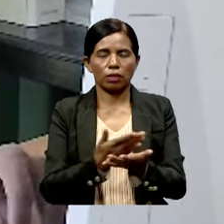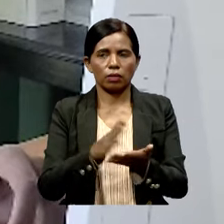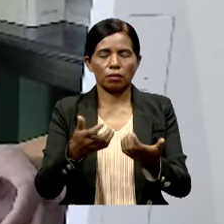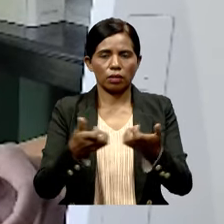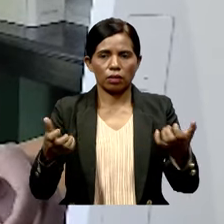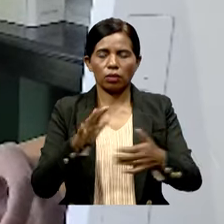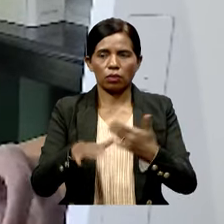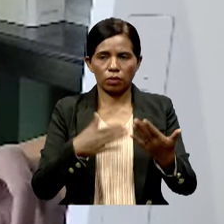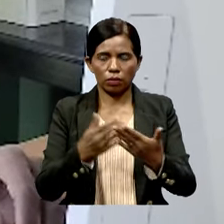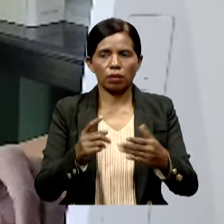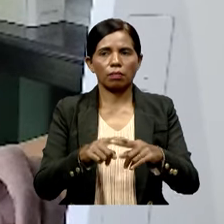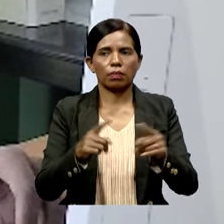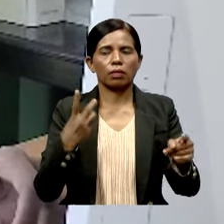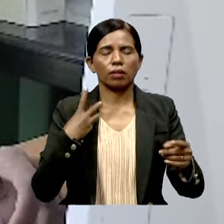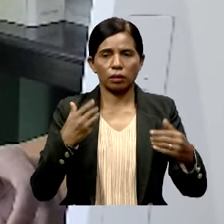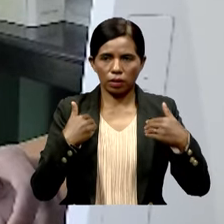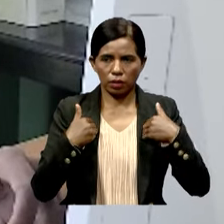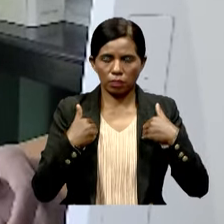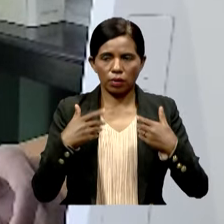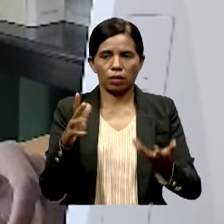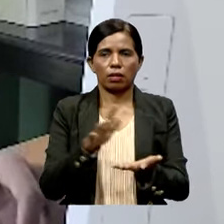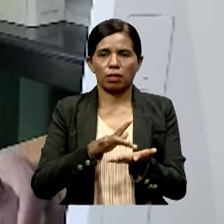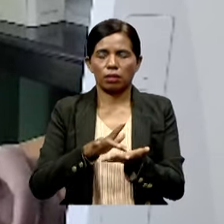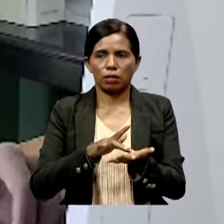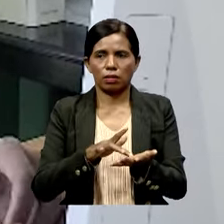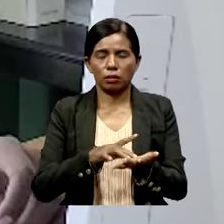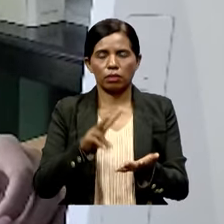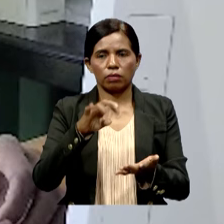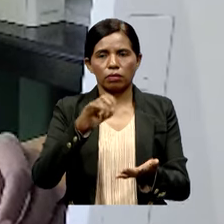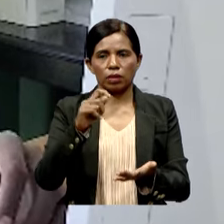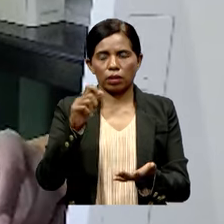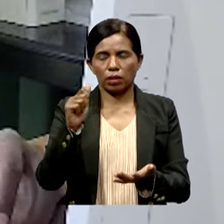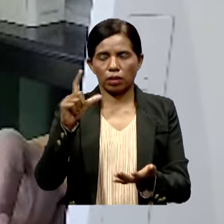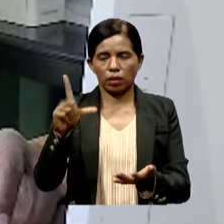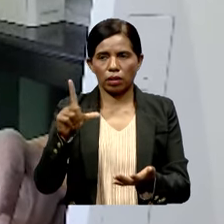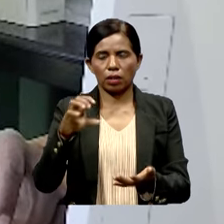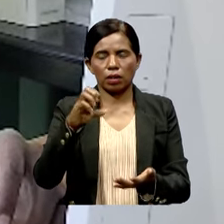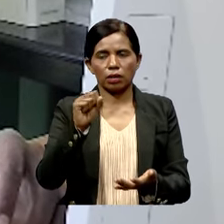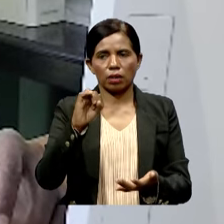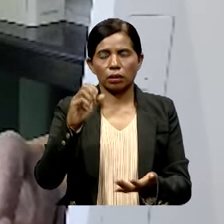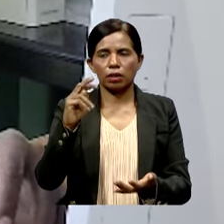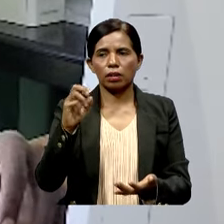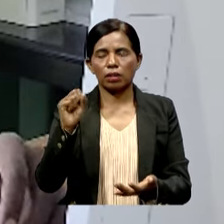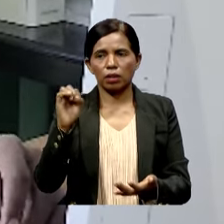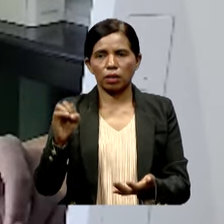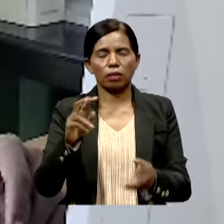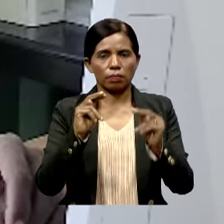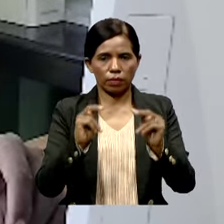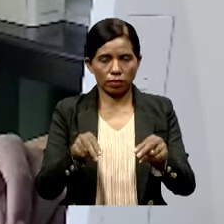hot-hotu maibe iha mos item vital esensial no necesario